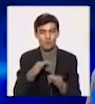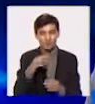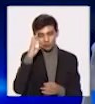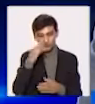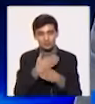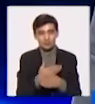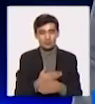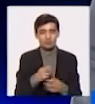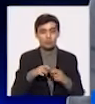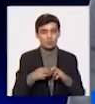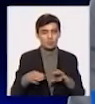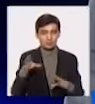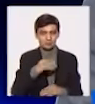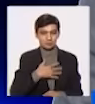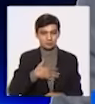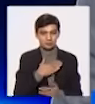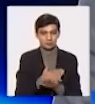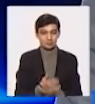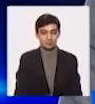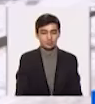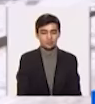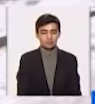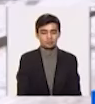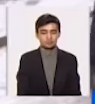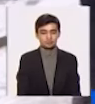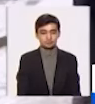төлемдер мәселесі алаңдататыны белгілі.